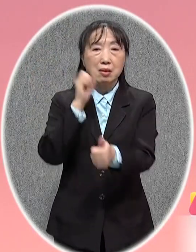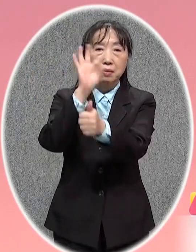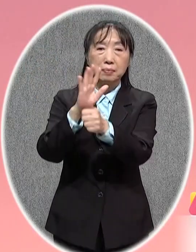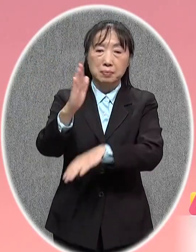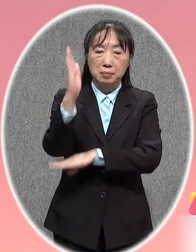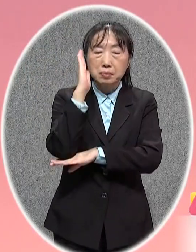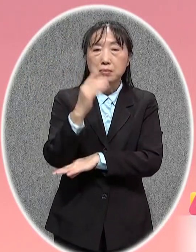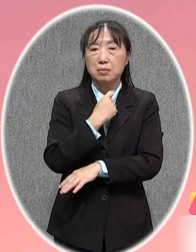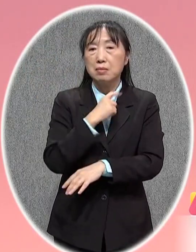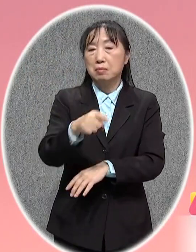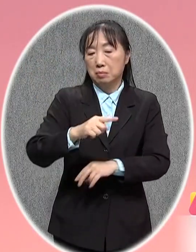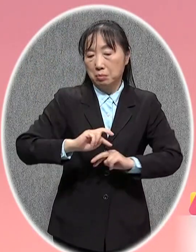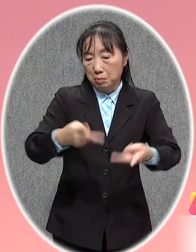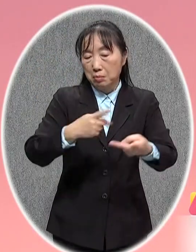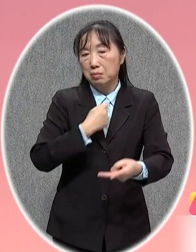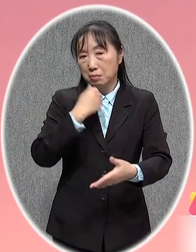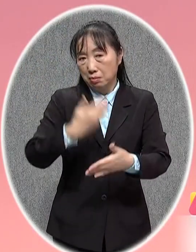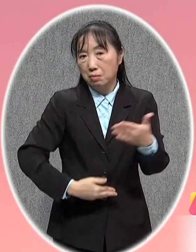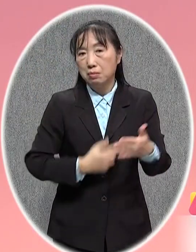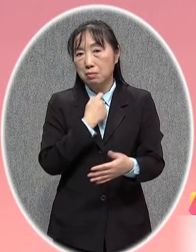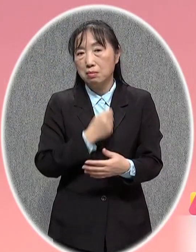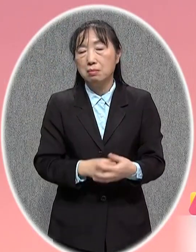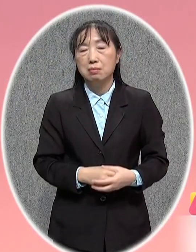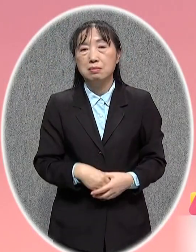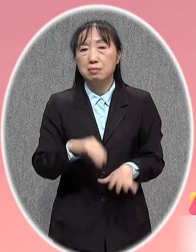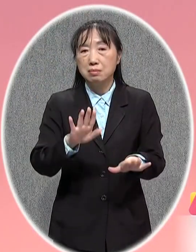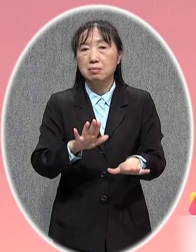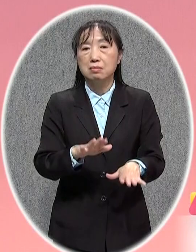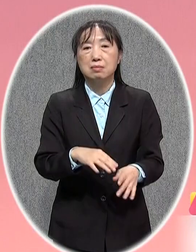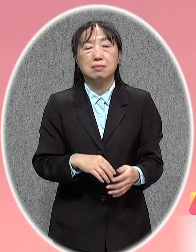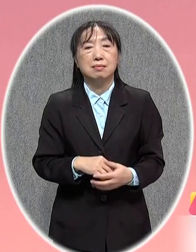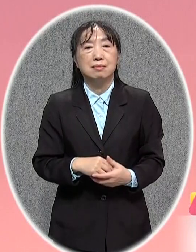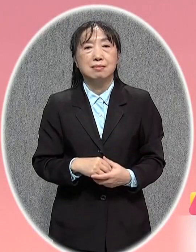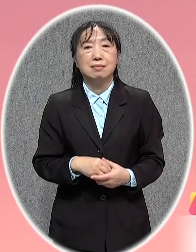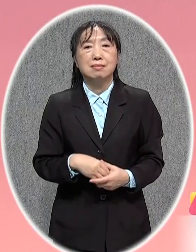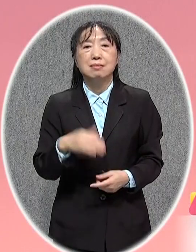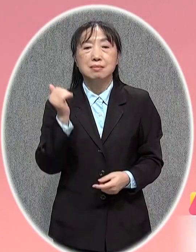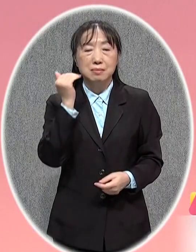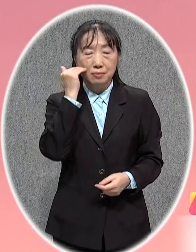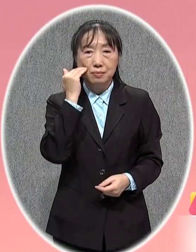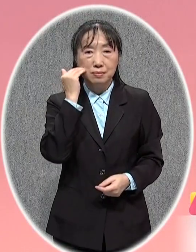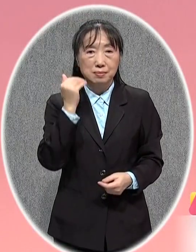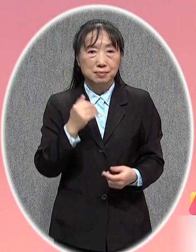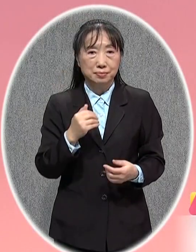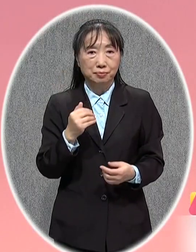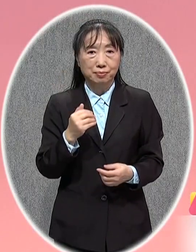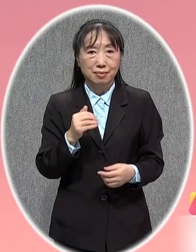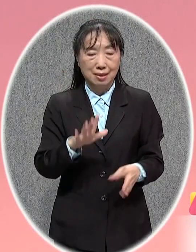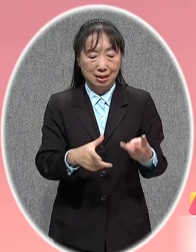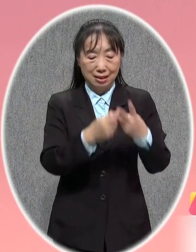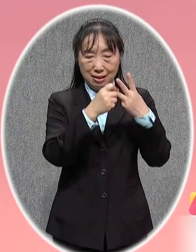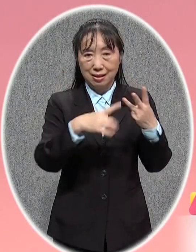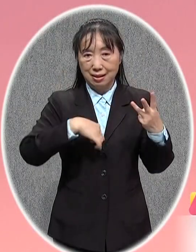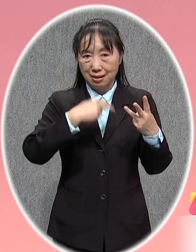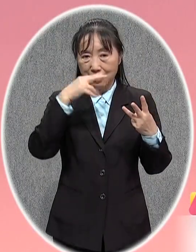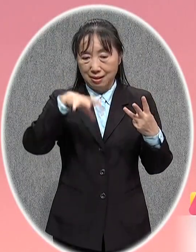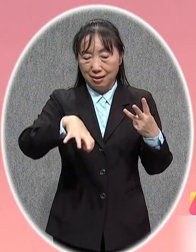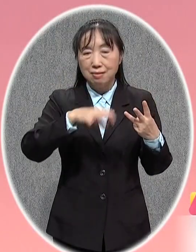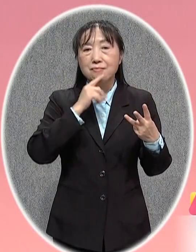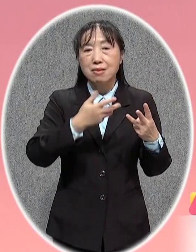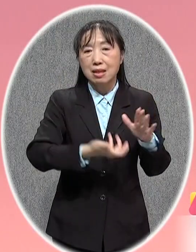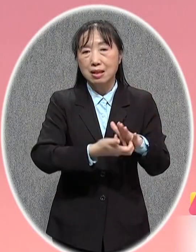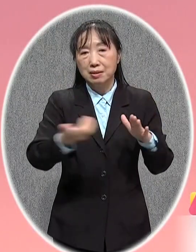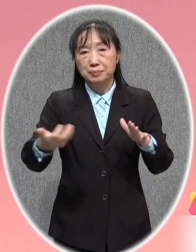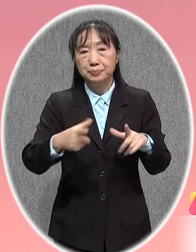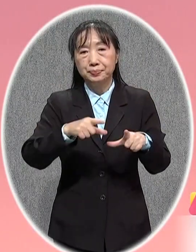速的减煤来改善空污。试想，今天如果今天三阶这个迁移